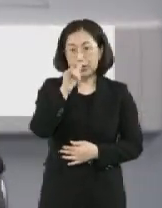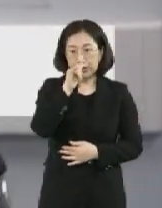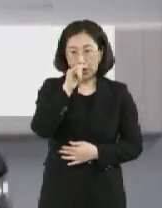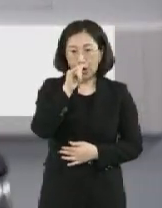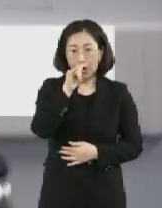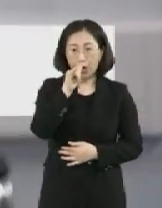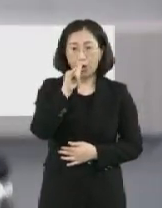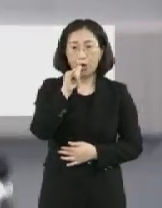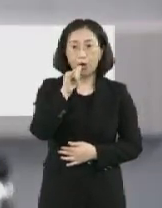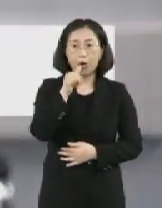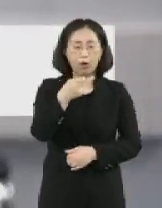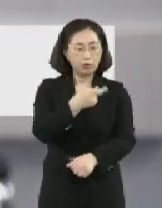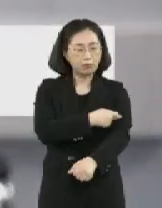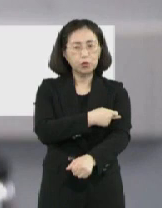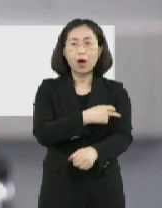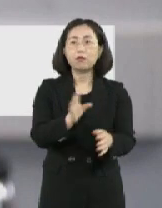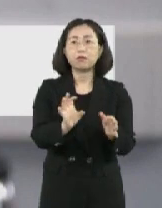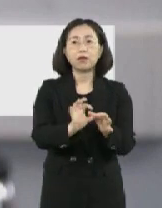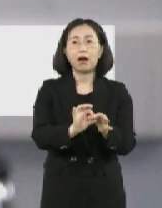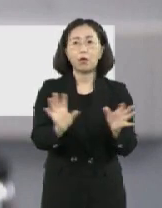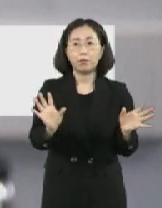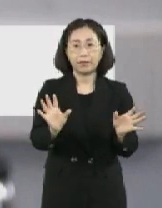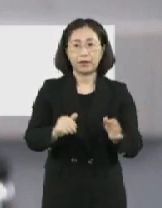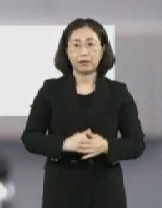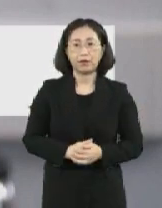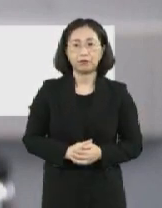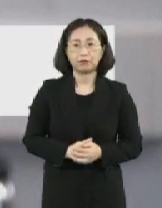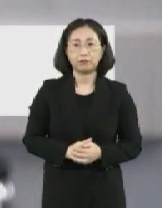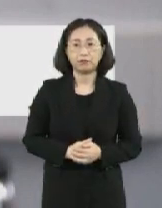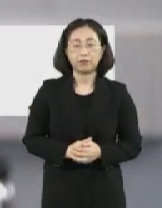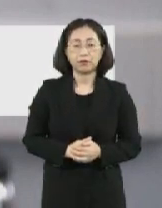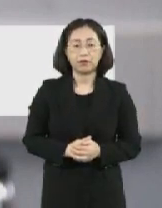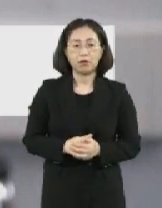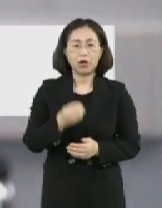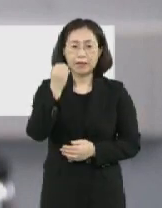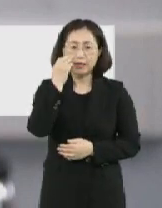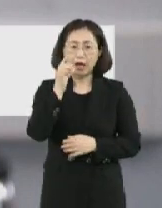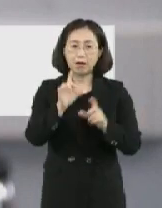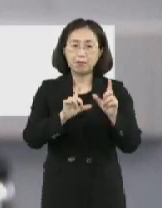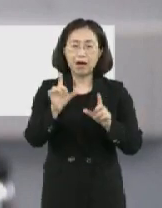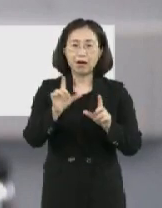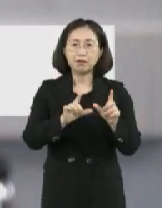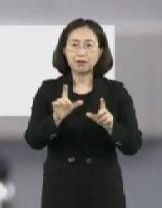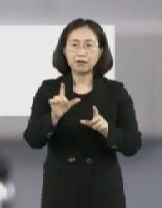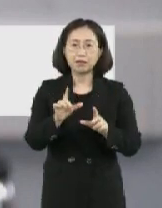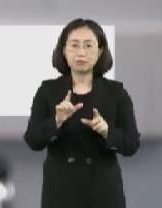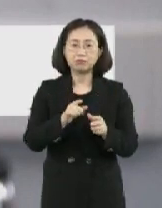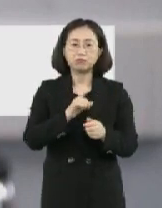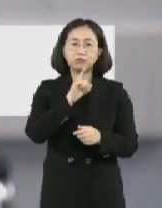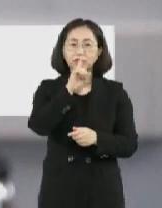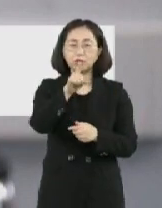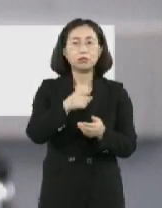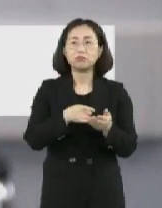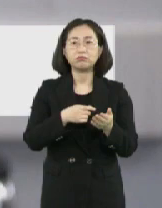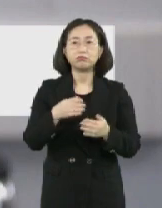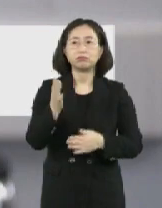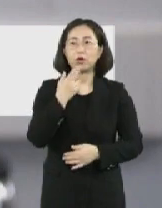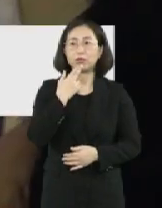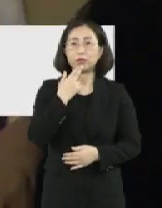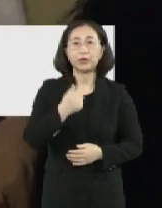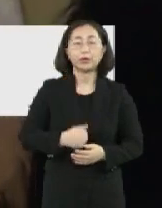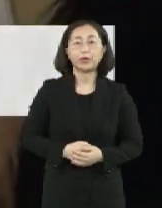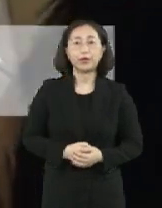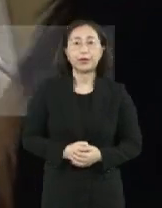거지 접종과랑 무관하다고 판단이 돼서 그래서 아예 이상 반응자로 등록도 안